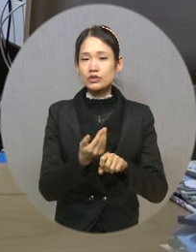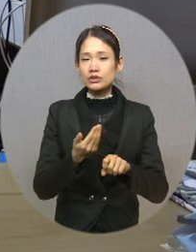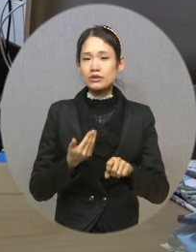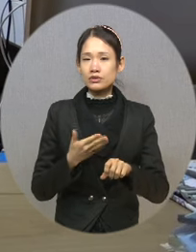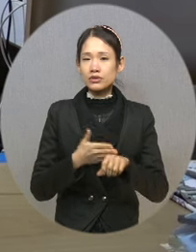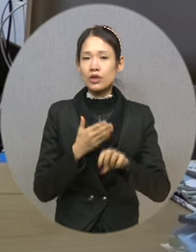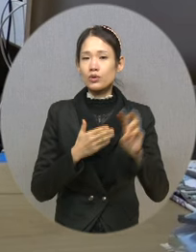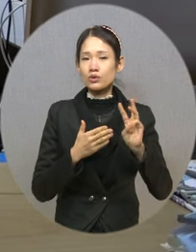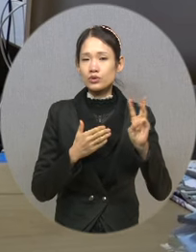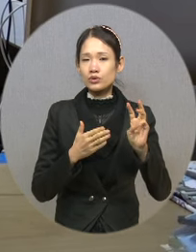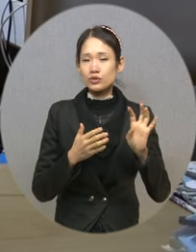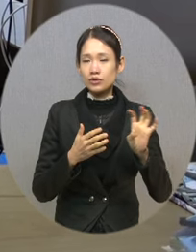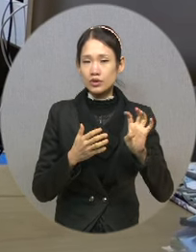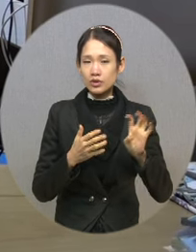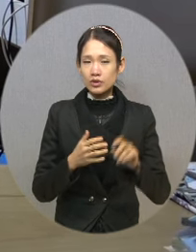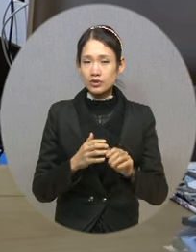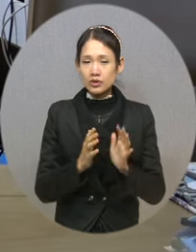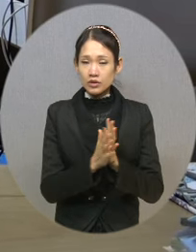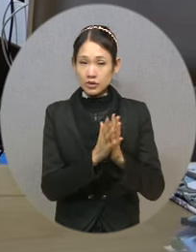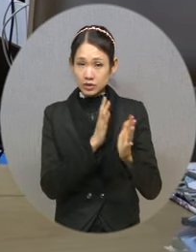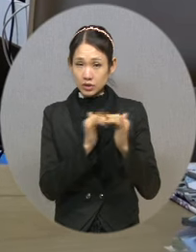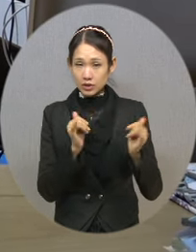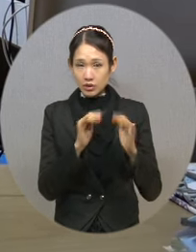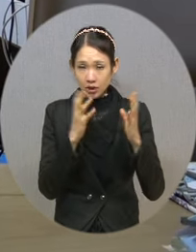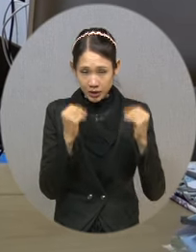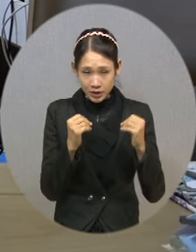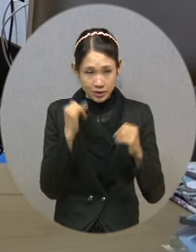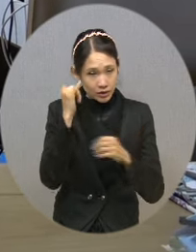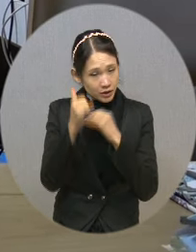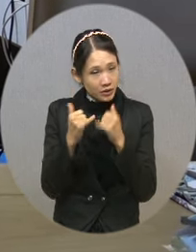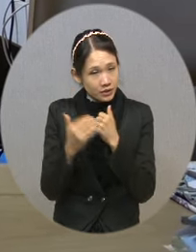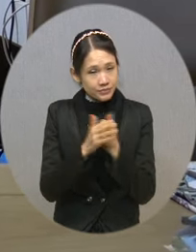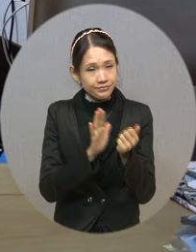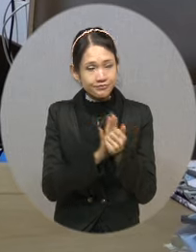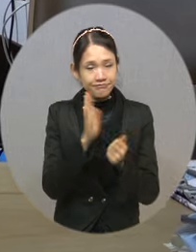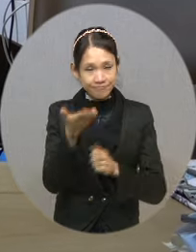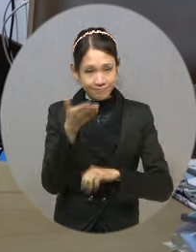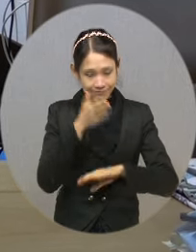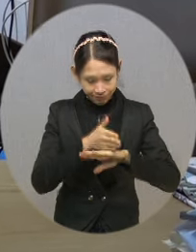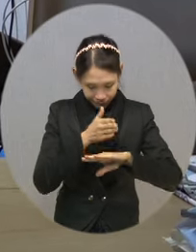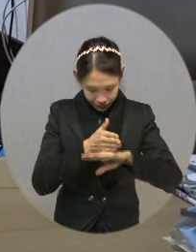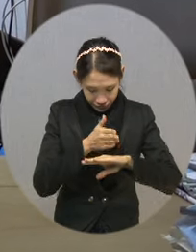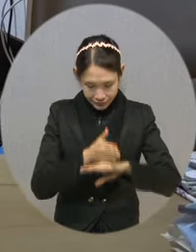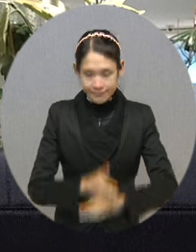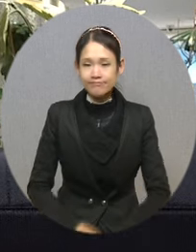네, 대기자 많으세요. 후반전은 전화드리겠습니다. 감사합니다. 네, 감사합니다. 네.